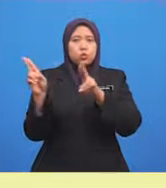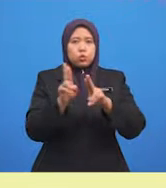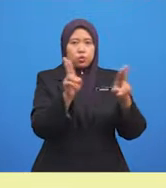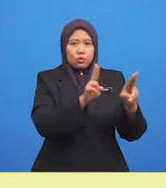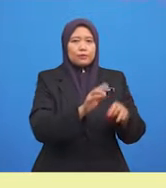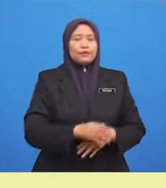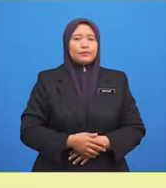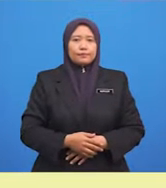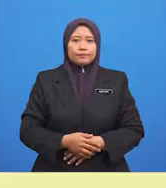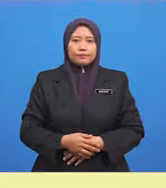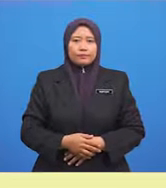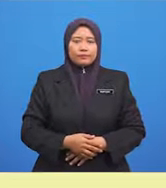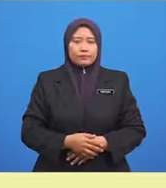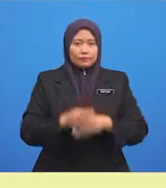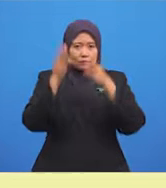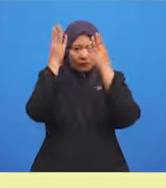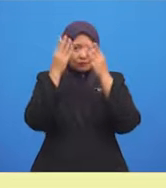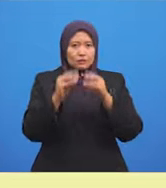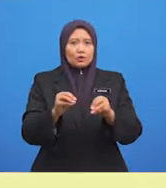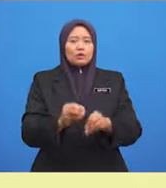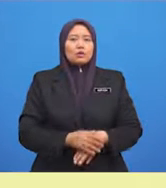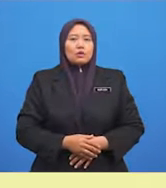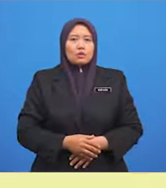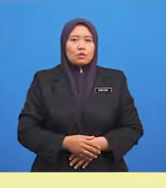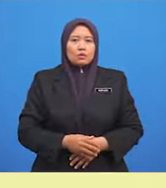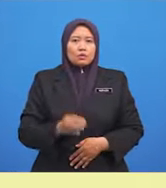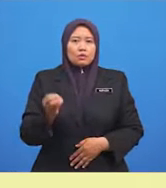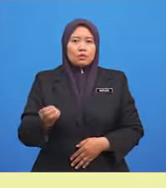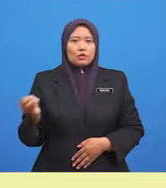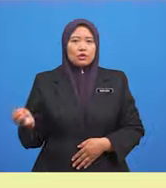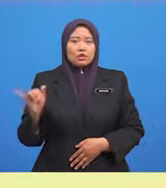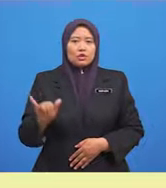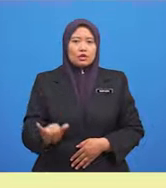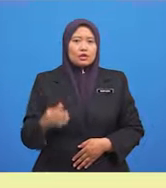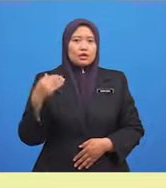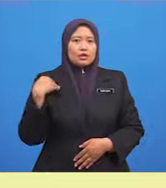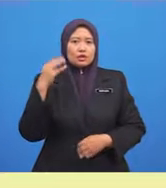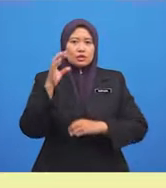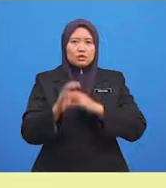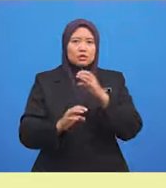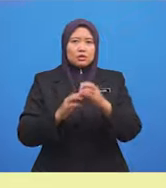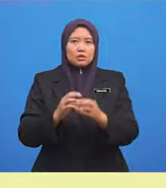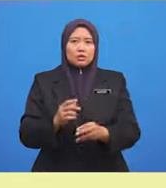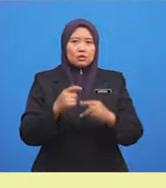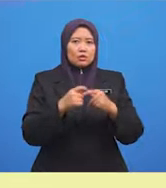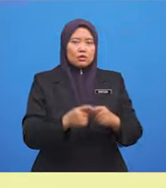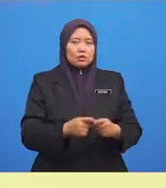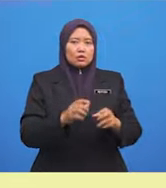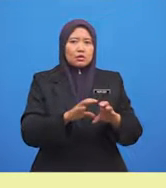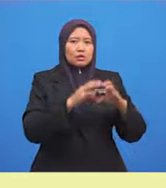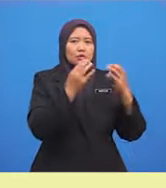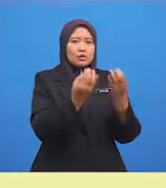sini, objek yang mempunyai ciri-ciri tertentu akan dikelaskan